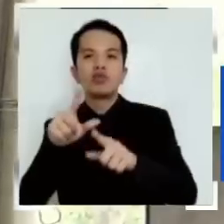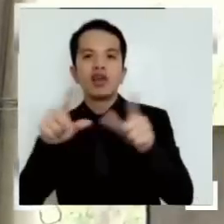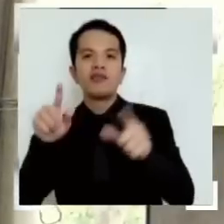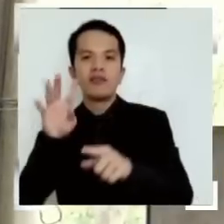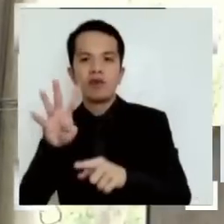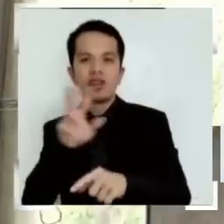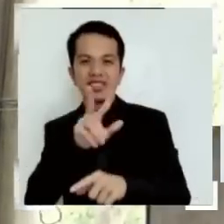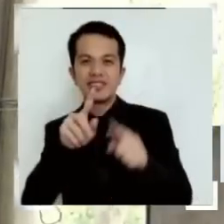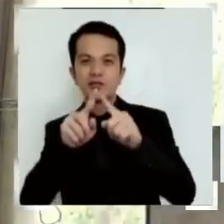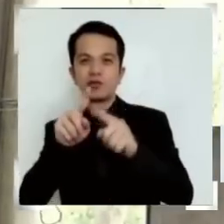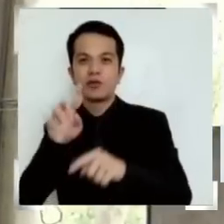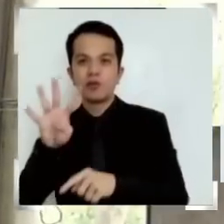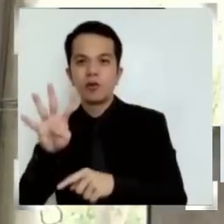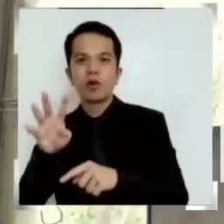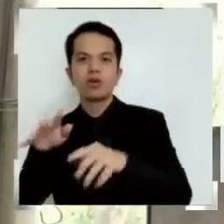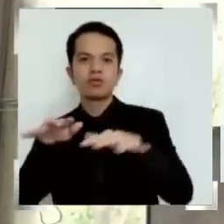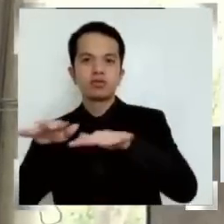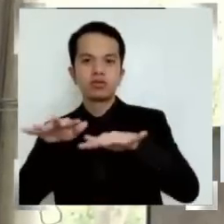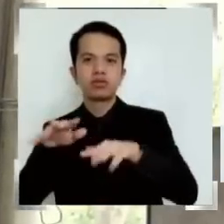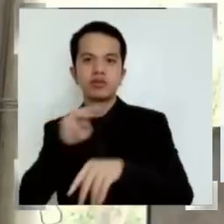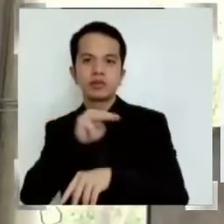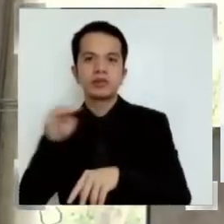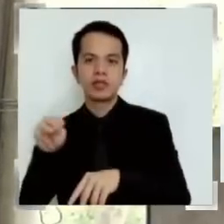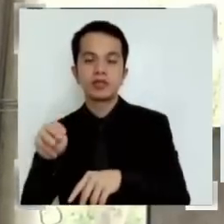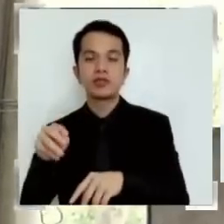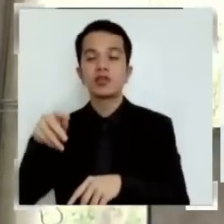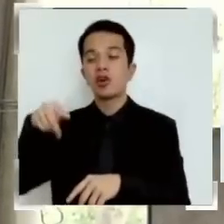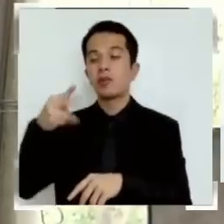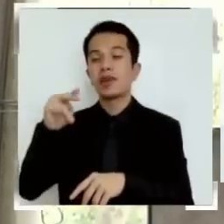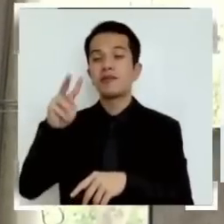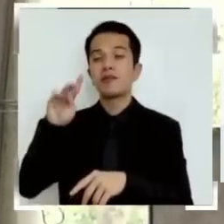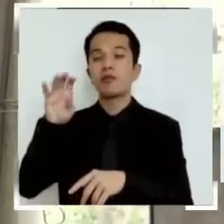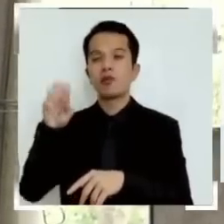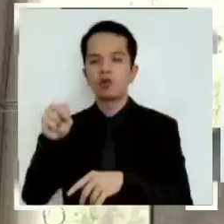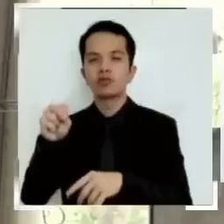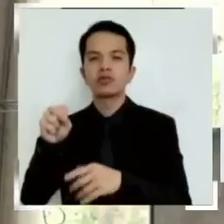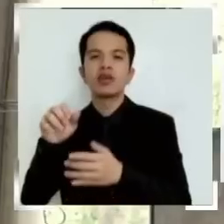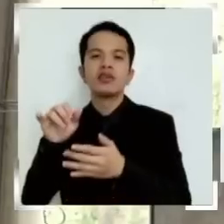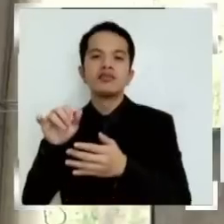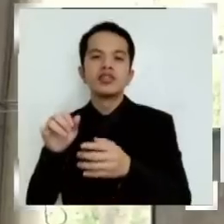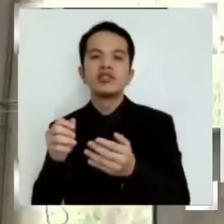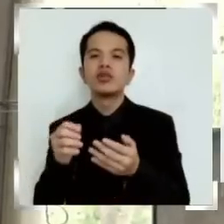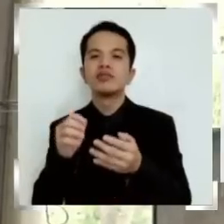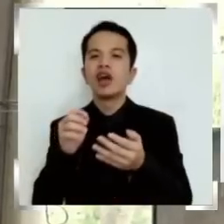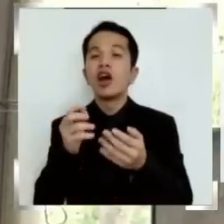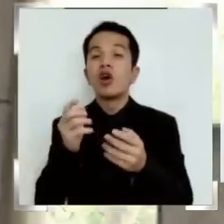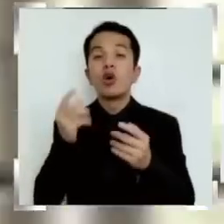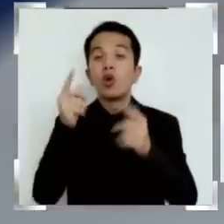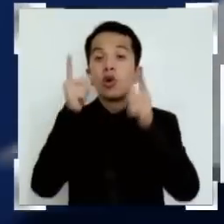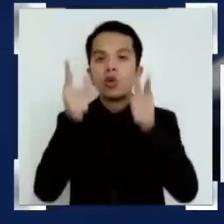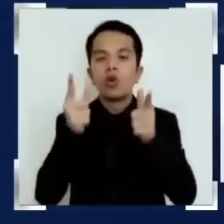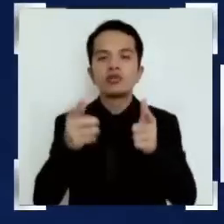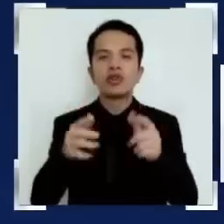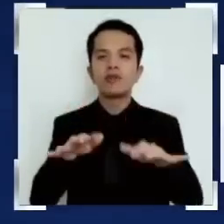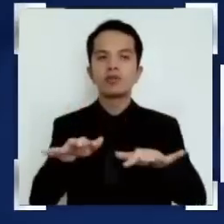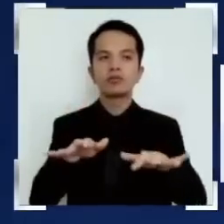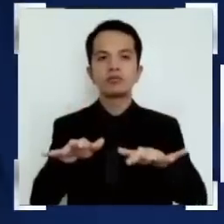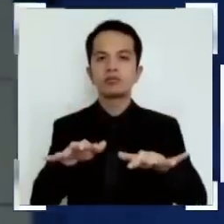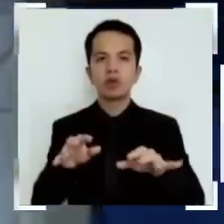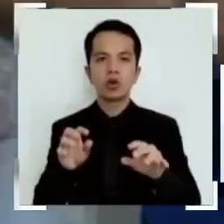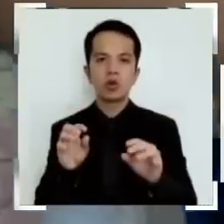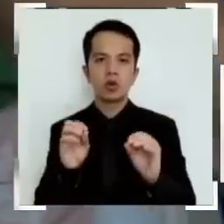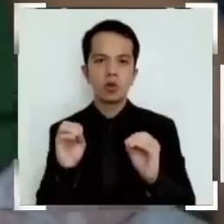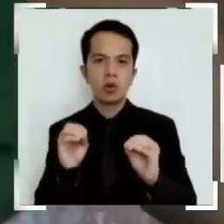sa earthquake simulator ng FIVOS, ganito yung intensity 3. Halos wala kang nararamdamang paggalaw. Ayon sa